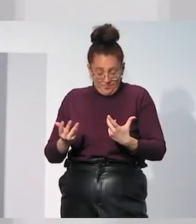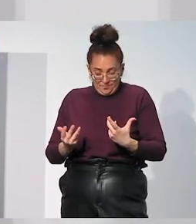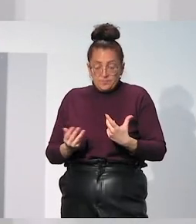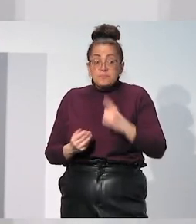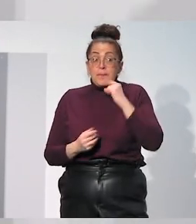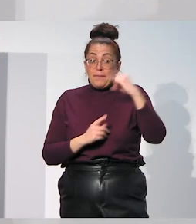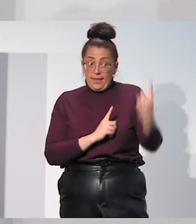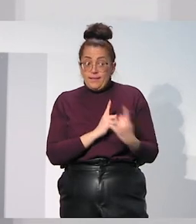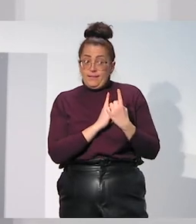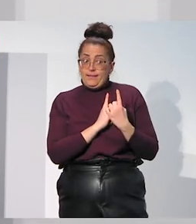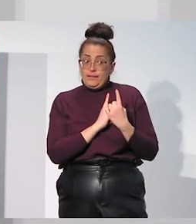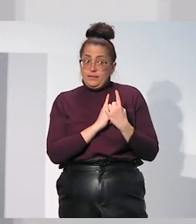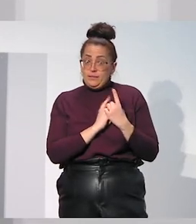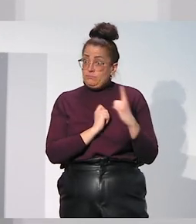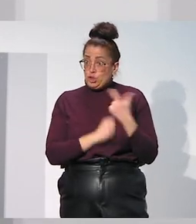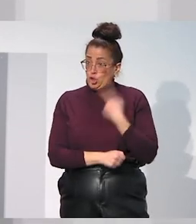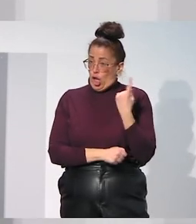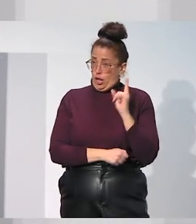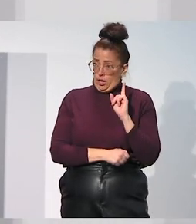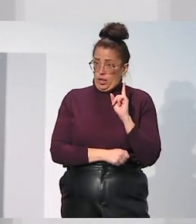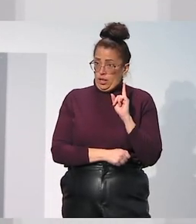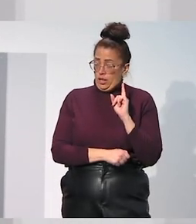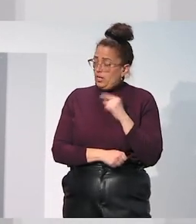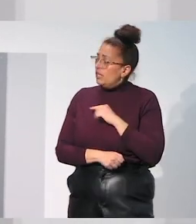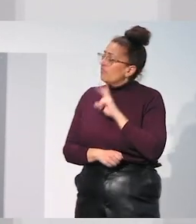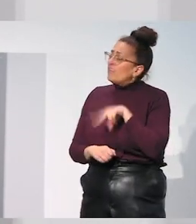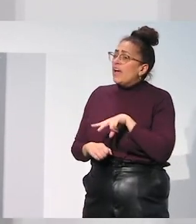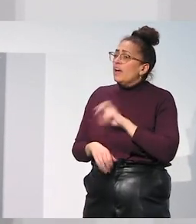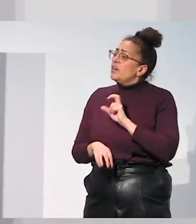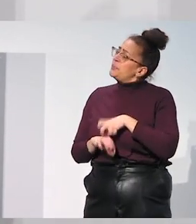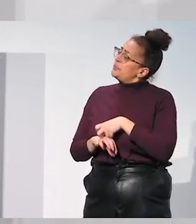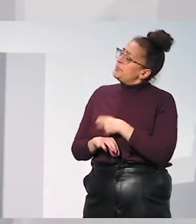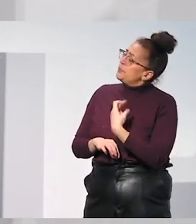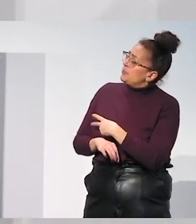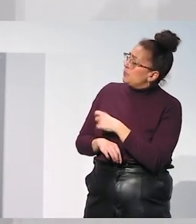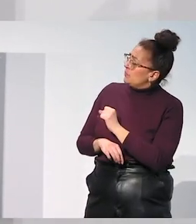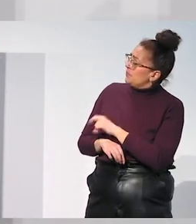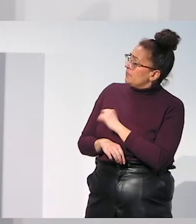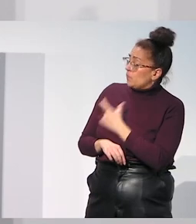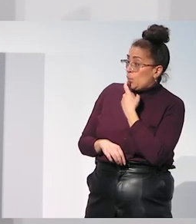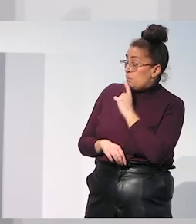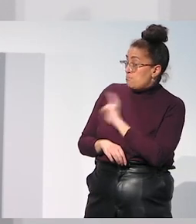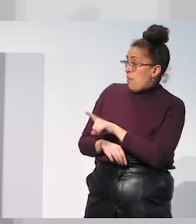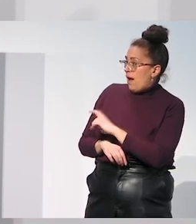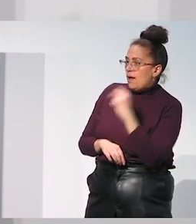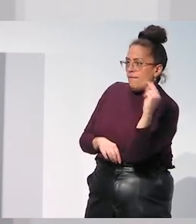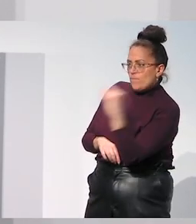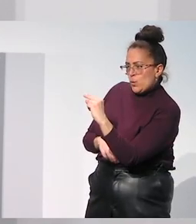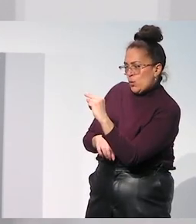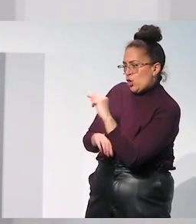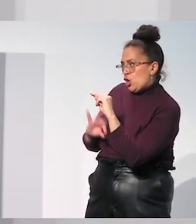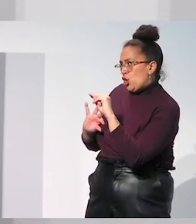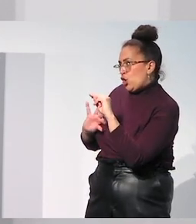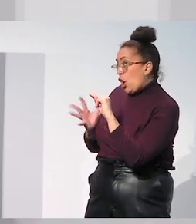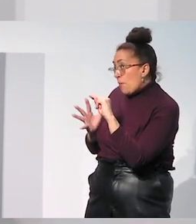il dit à sa fille, ils sont seuls, il dit à sa fille, j'aime pas ton fiancé, j'aime pas comment il te regarde. Hein. Mais il